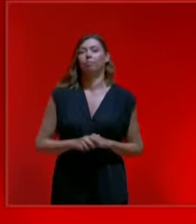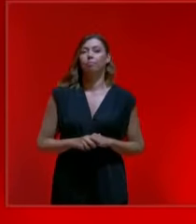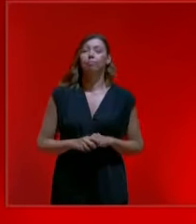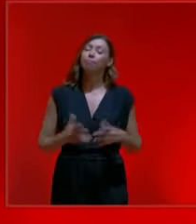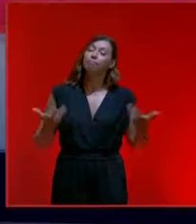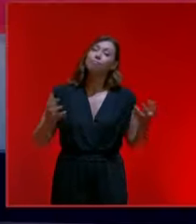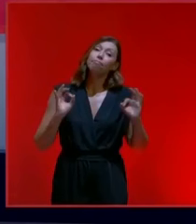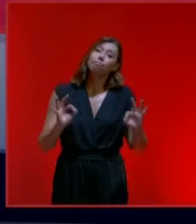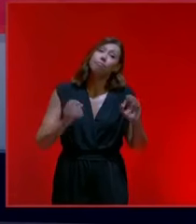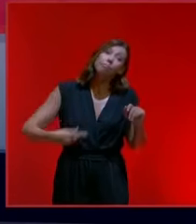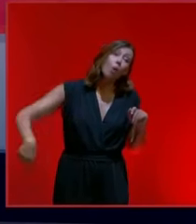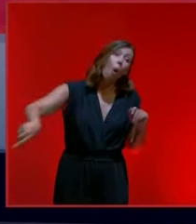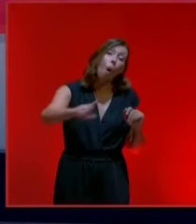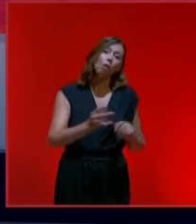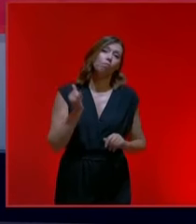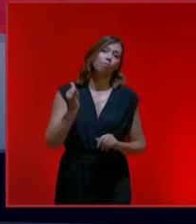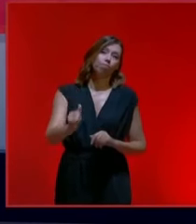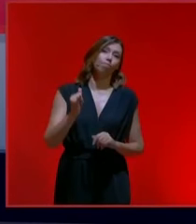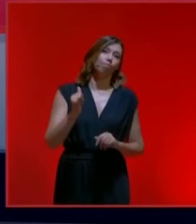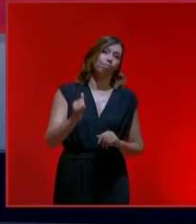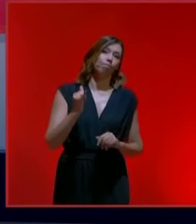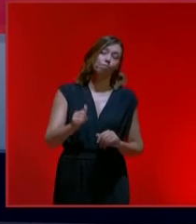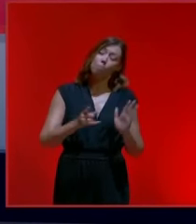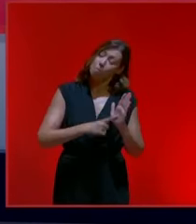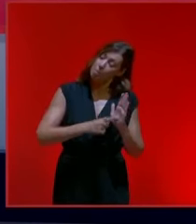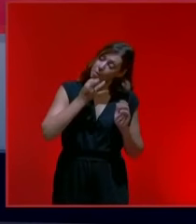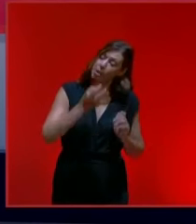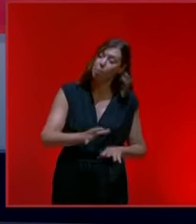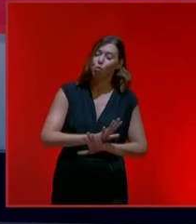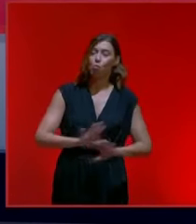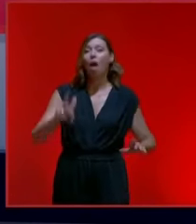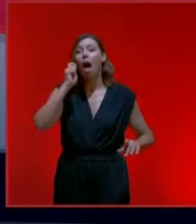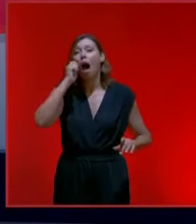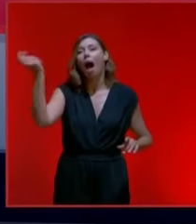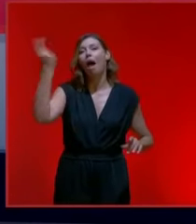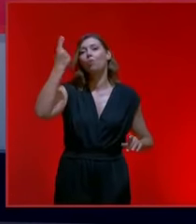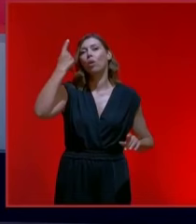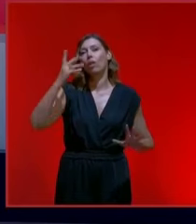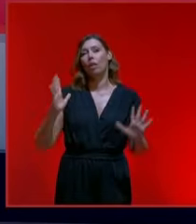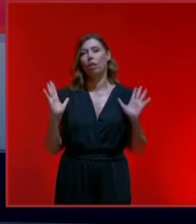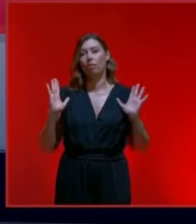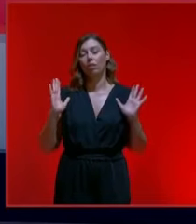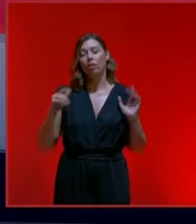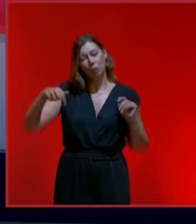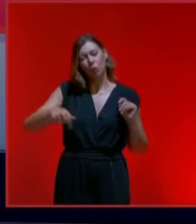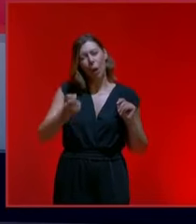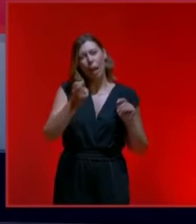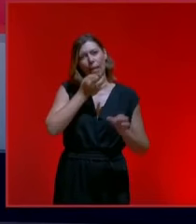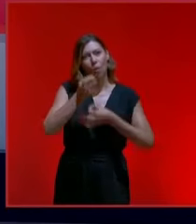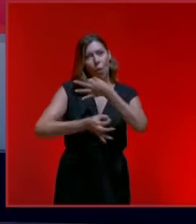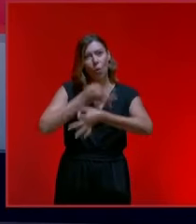Αργήσαμε, σύντροφοι. Και πρέπει να το πούμε αυτοκριτικά. Και τώρα, επιτρέψτε μου επίσης μία μικρή παρένθεση. Έχουμε την